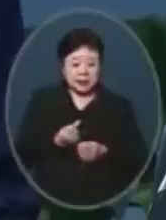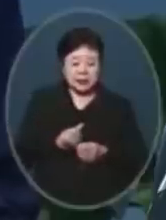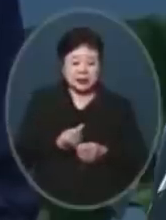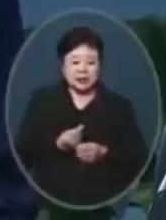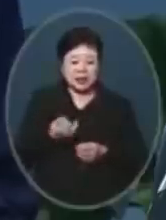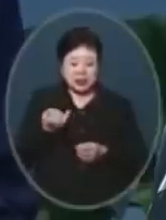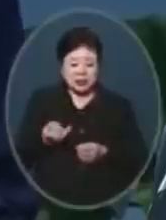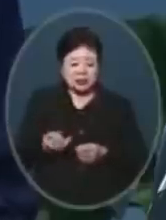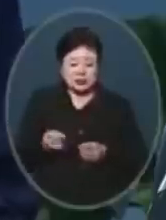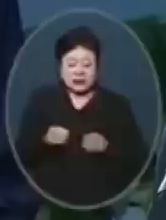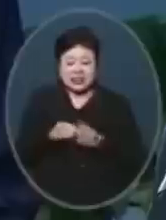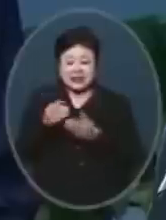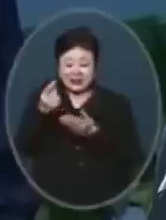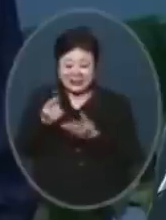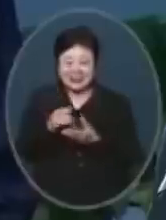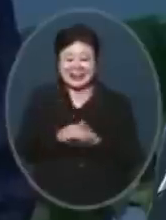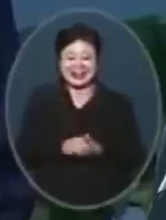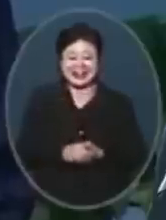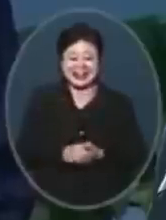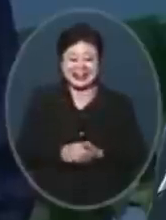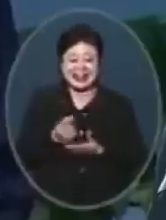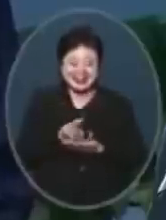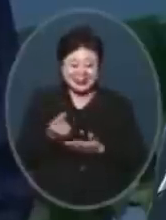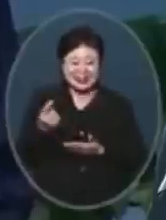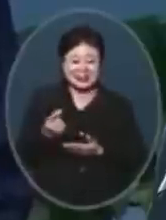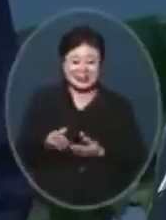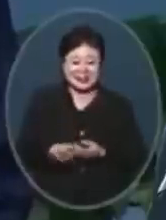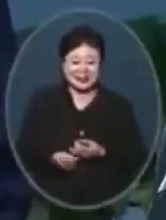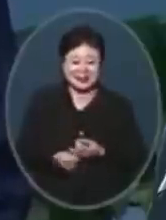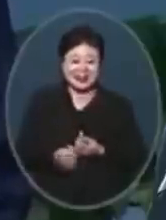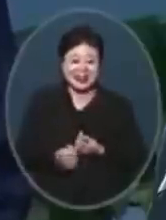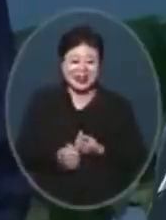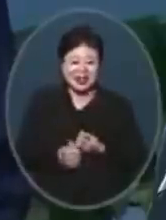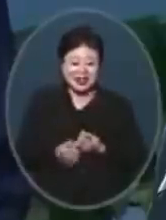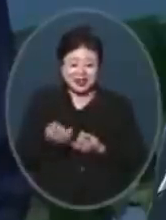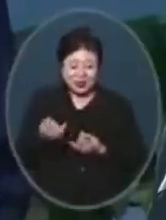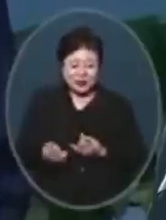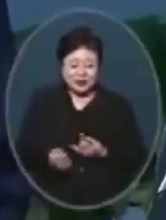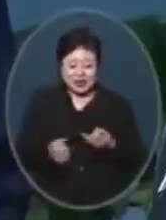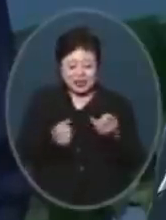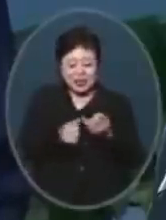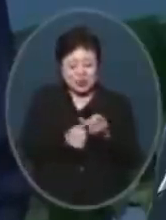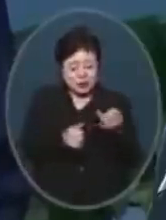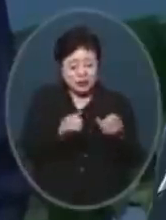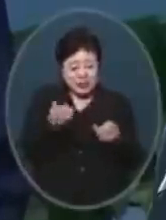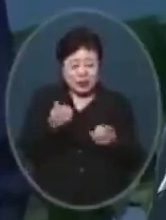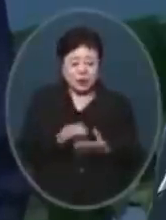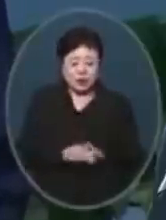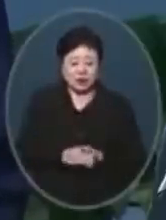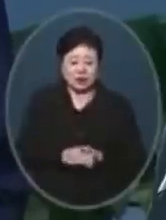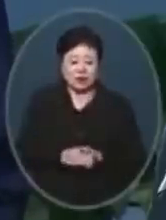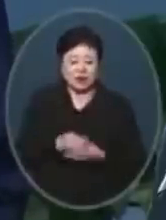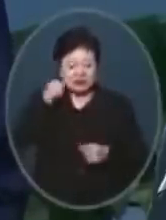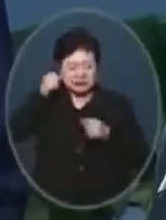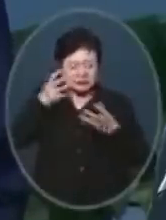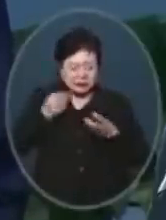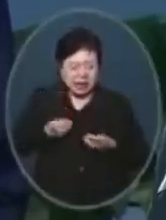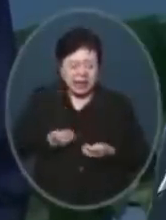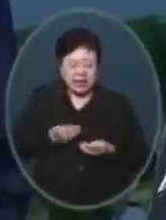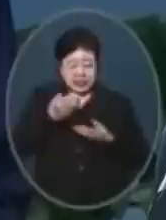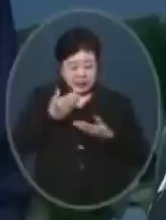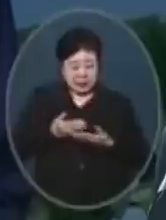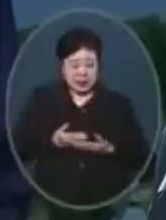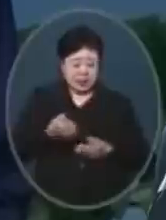여동생 하나만 데리고 왔는데 나갈 때는 여동생이 도로 아내가 돼 아주